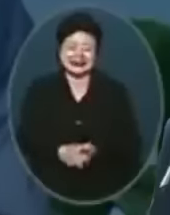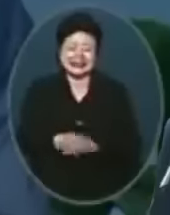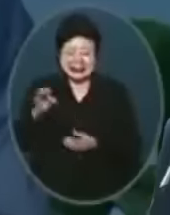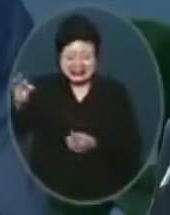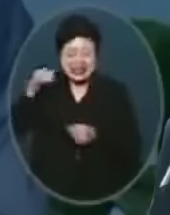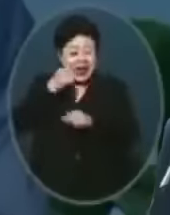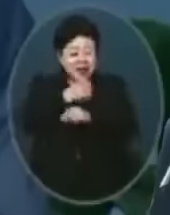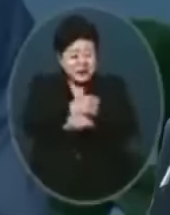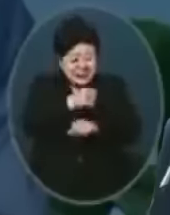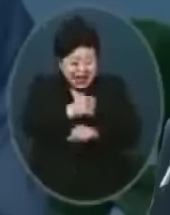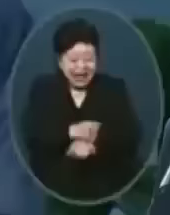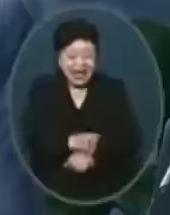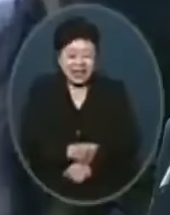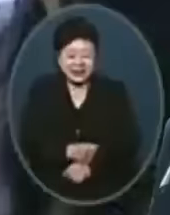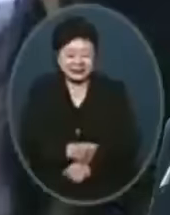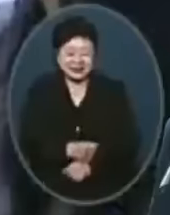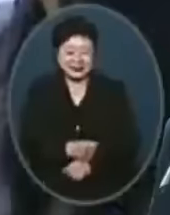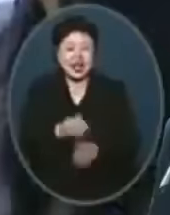인정합니다.